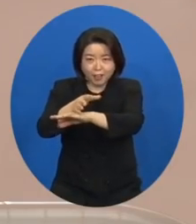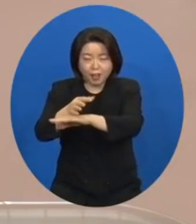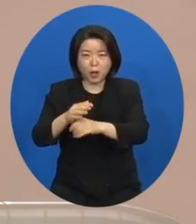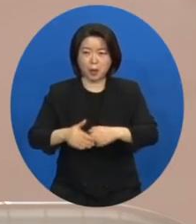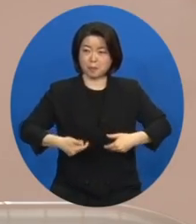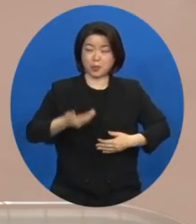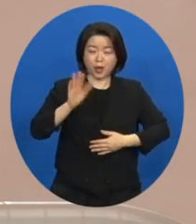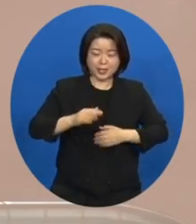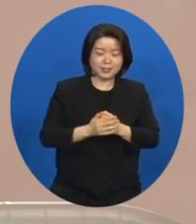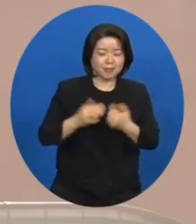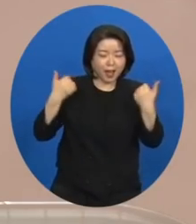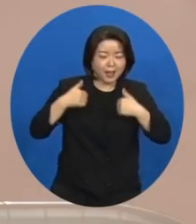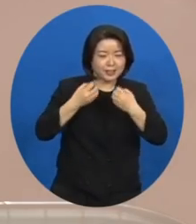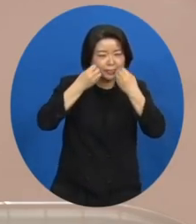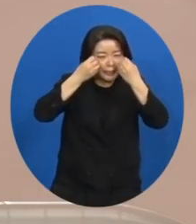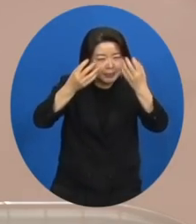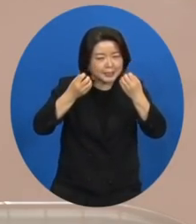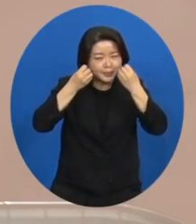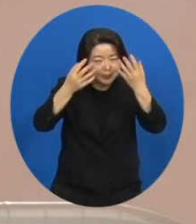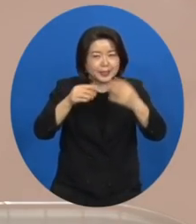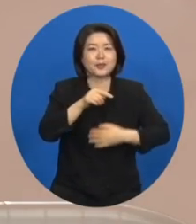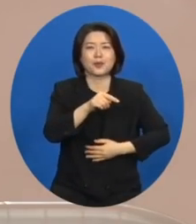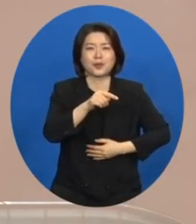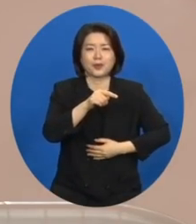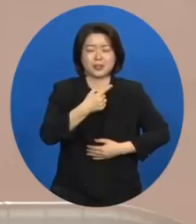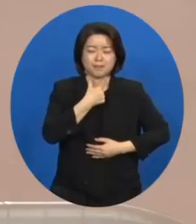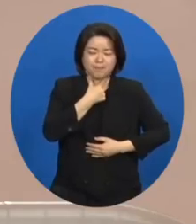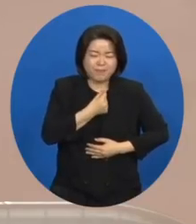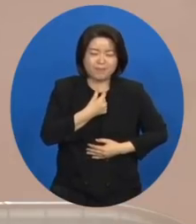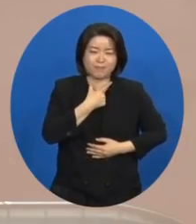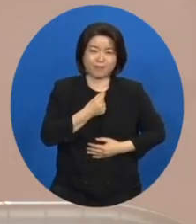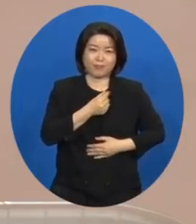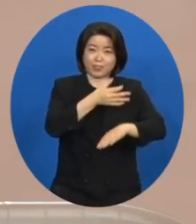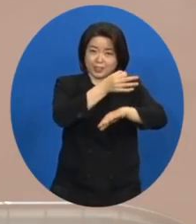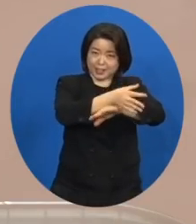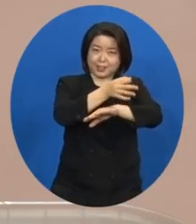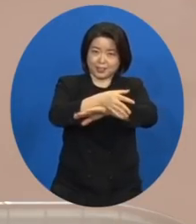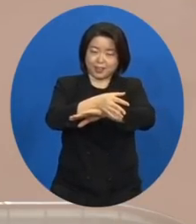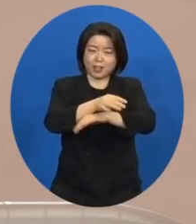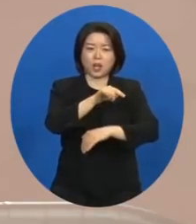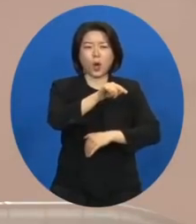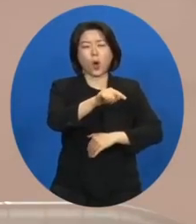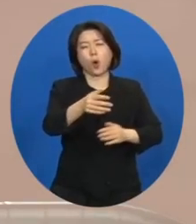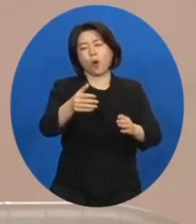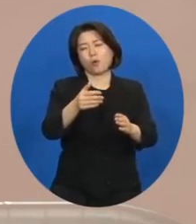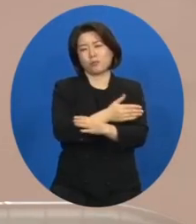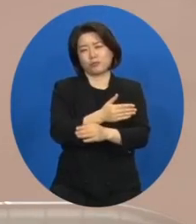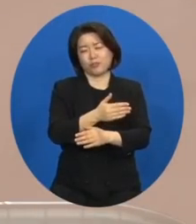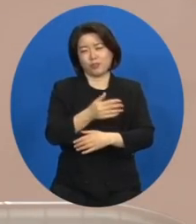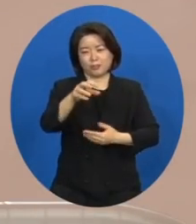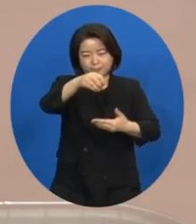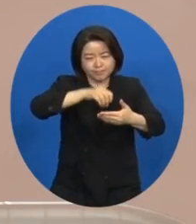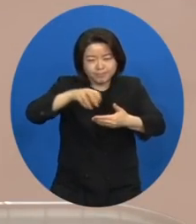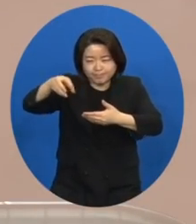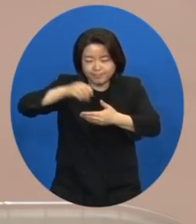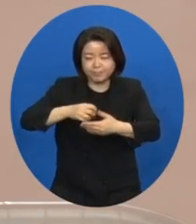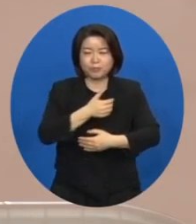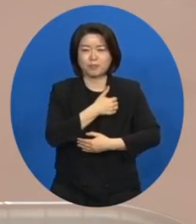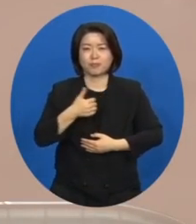물 새로움을 추구하고 사서 거기서부터 뭔가 만족을 얻으려고